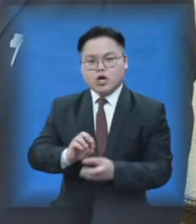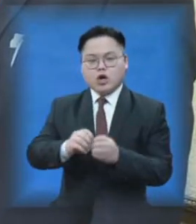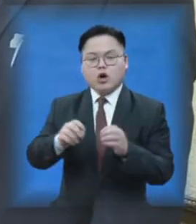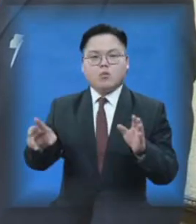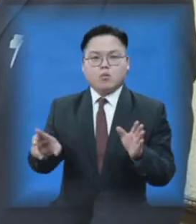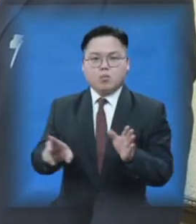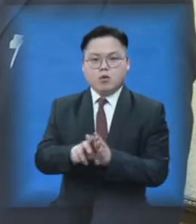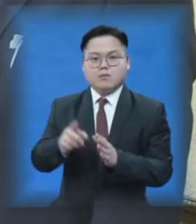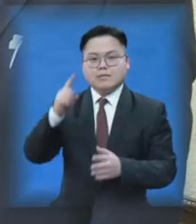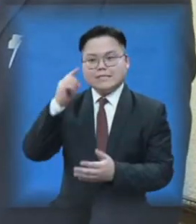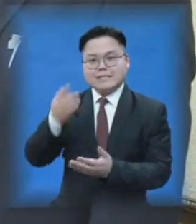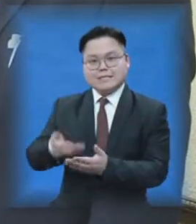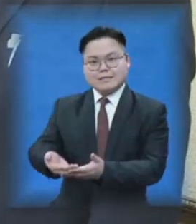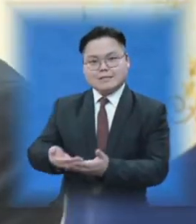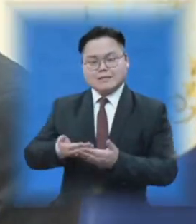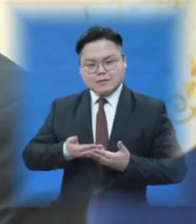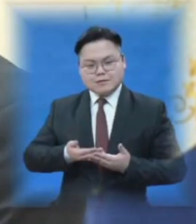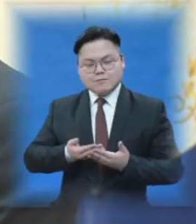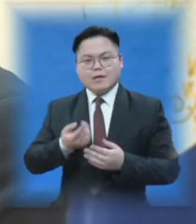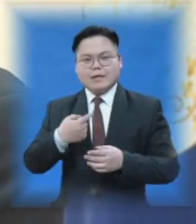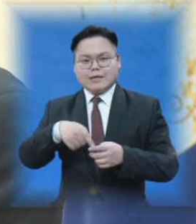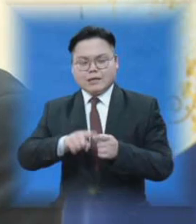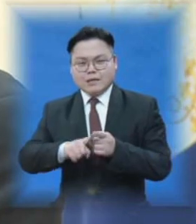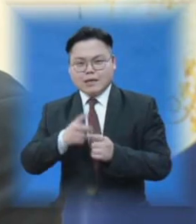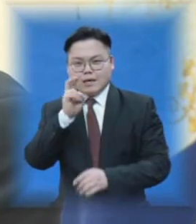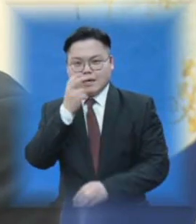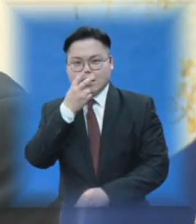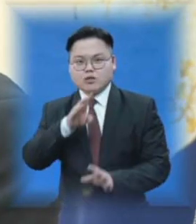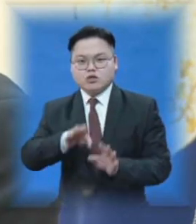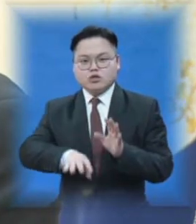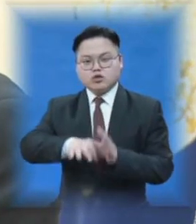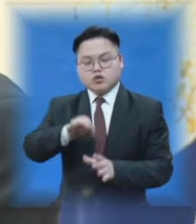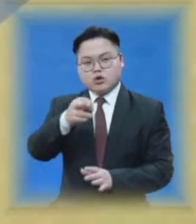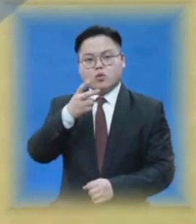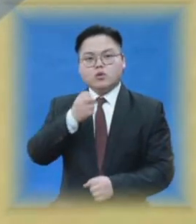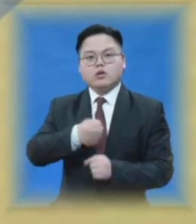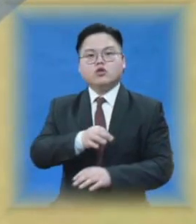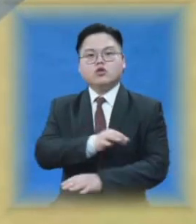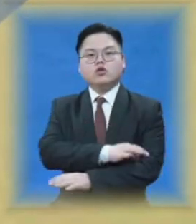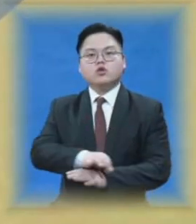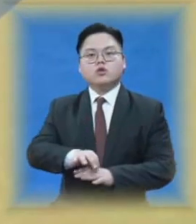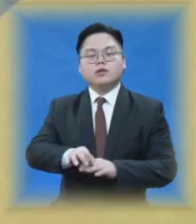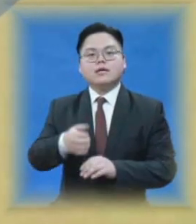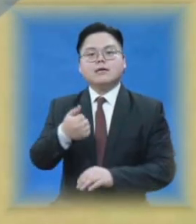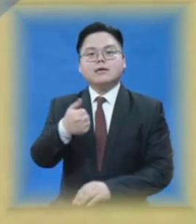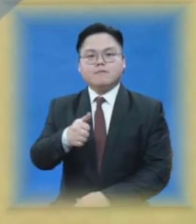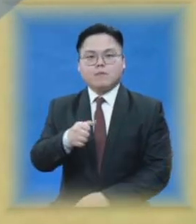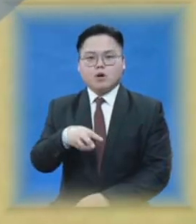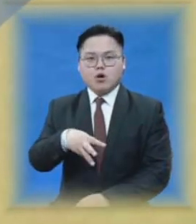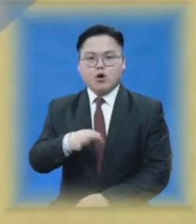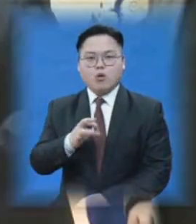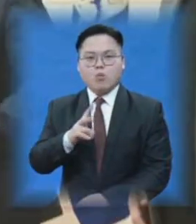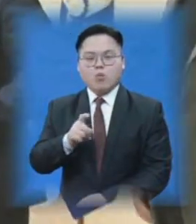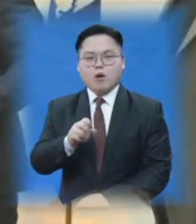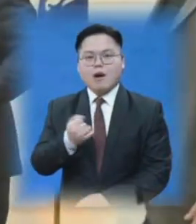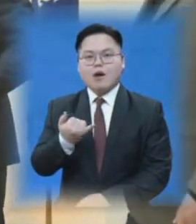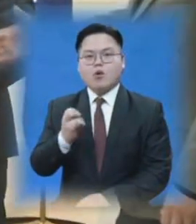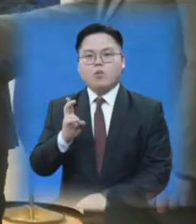шаардлыг ирүүлсэн бөгөөд холбогдох сонгон шалгуулалтын үйл ажиллагааг явуулж, төсөл хэрэгжүүлэгчээр Мөнх Ариун Булаг компани шалгарсан